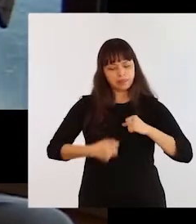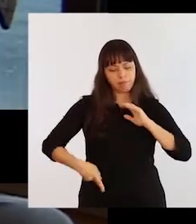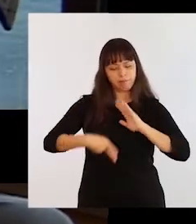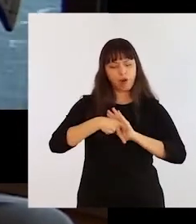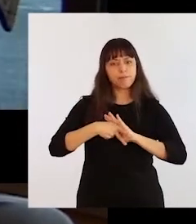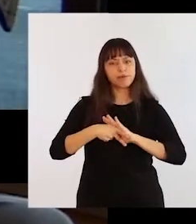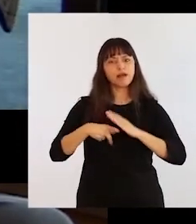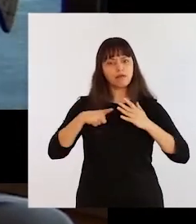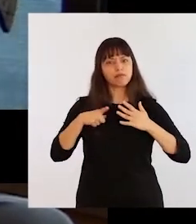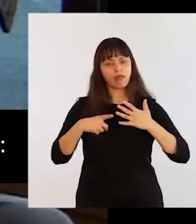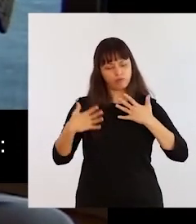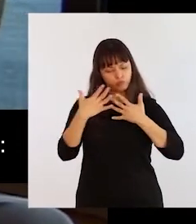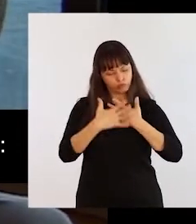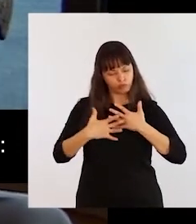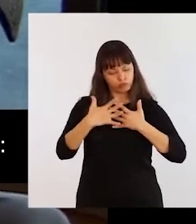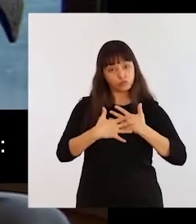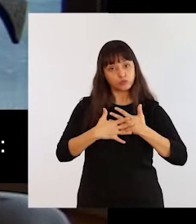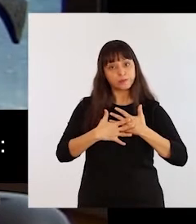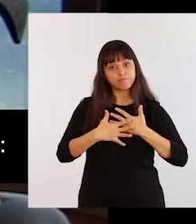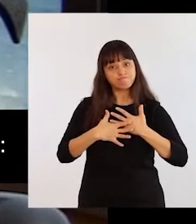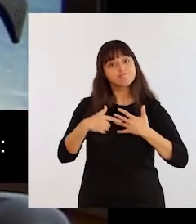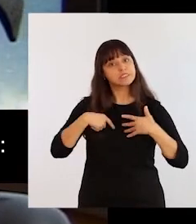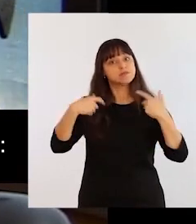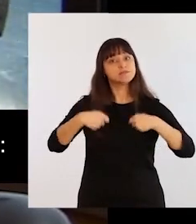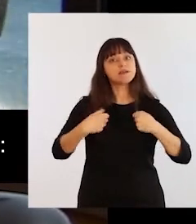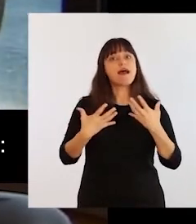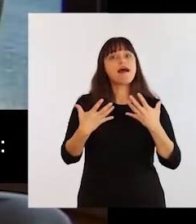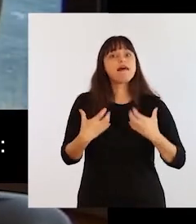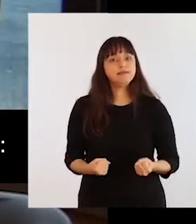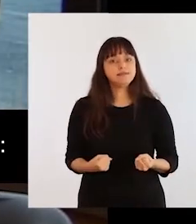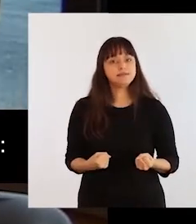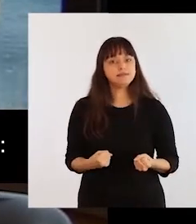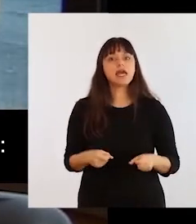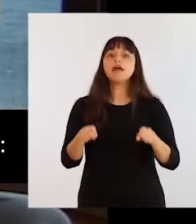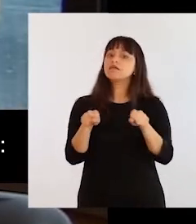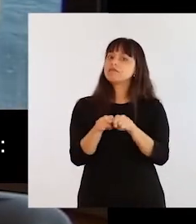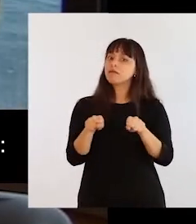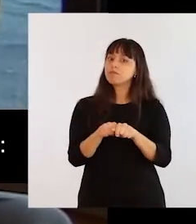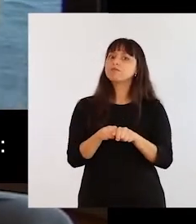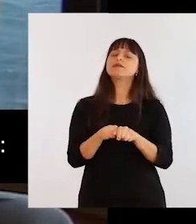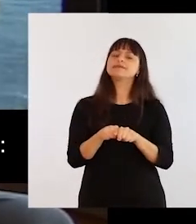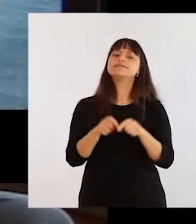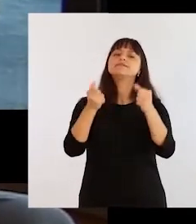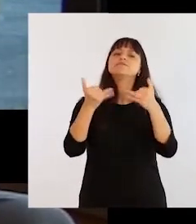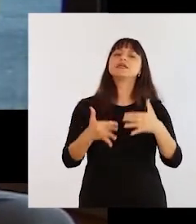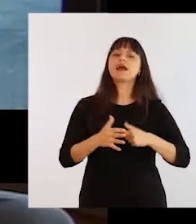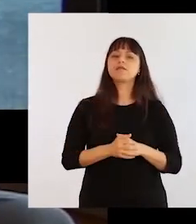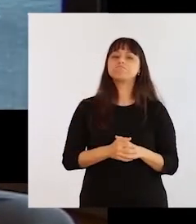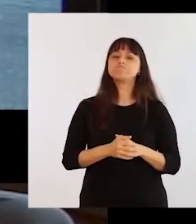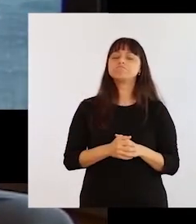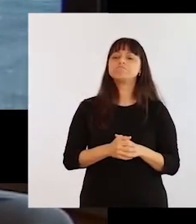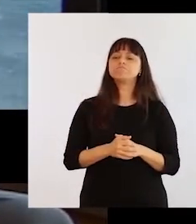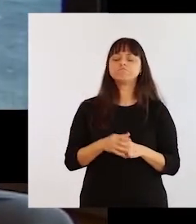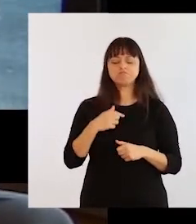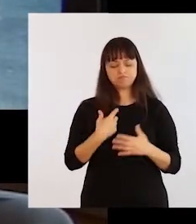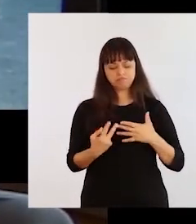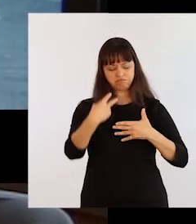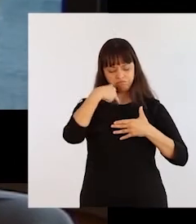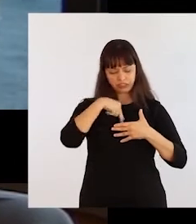défais. Mais je peux accepter ma propre opacité, dire,